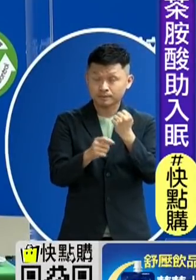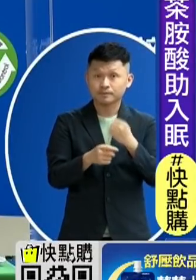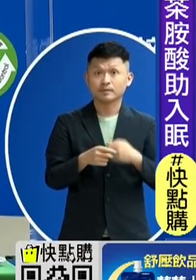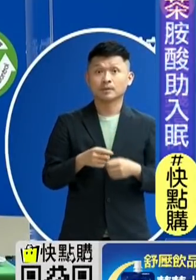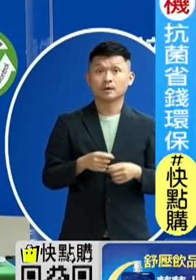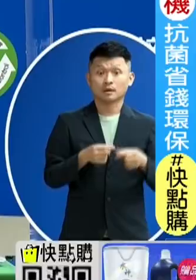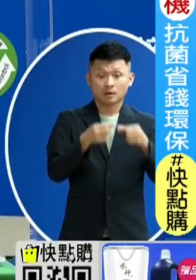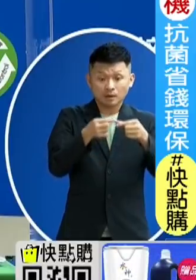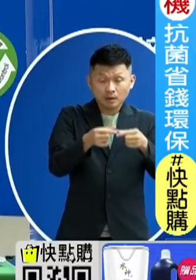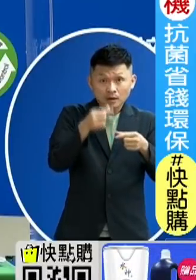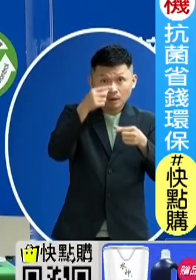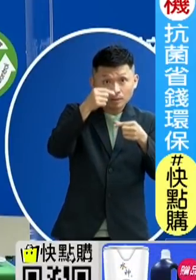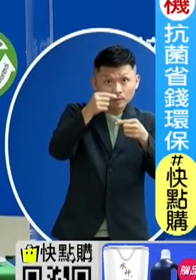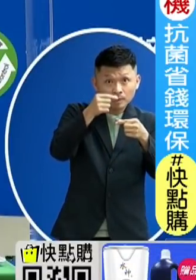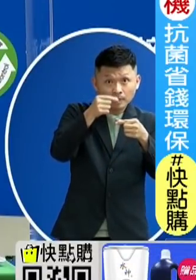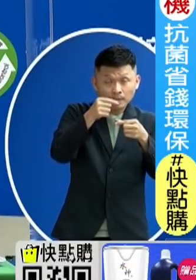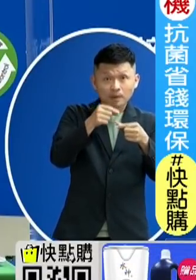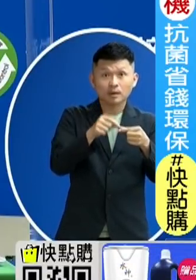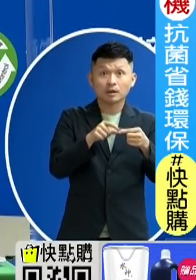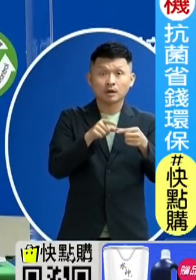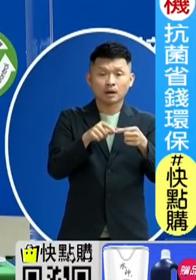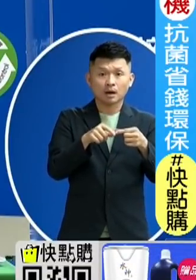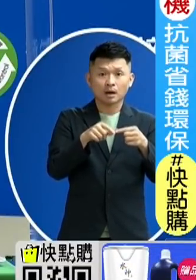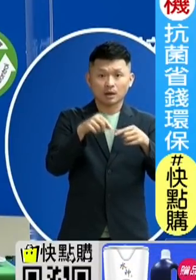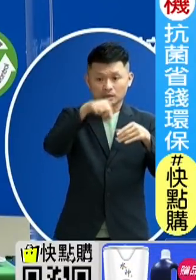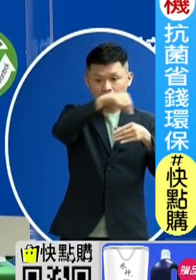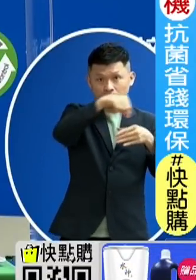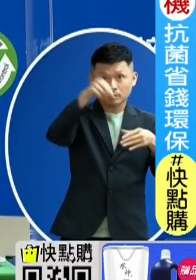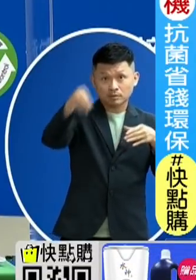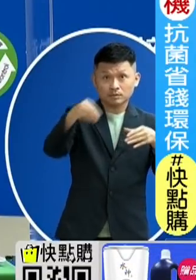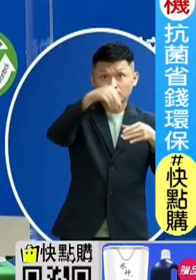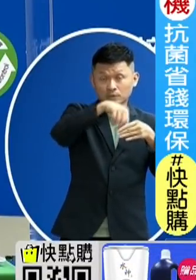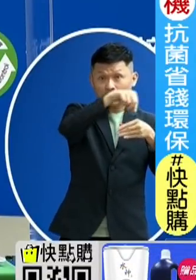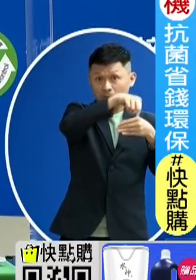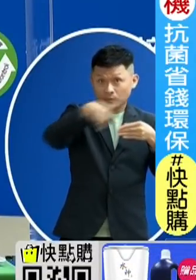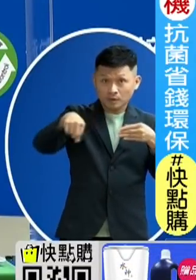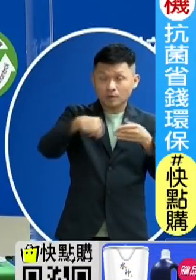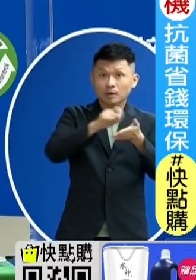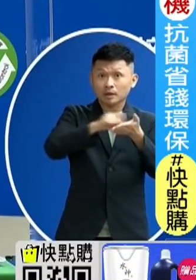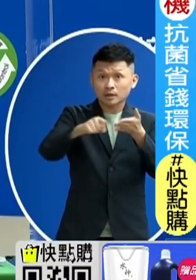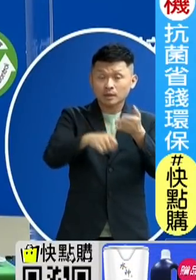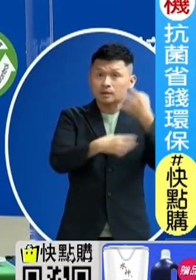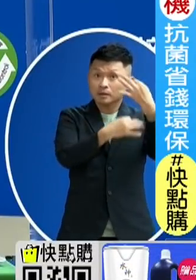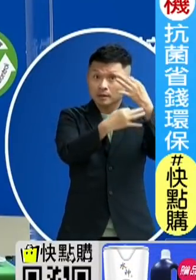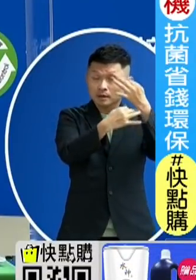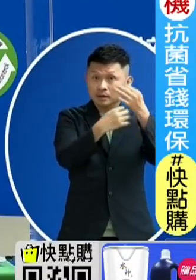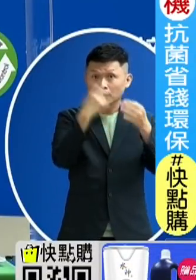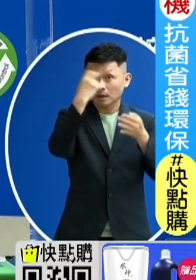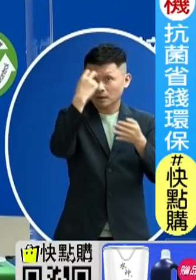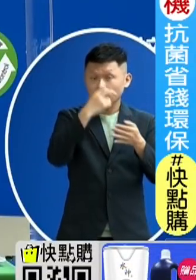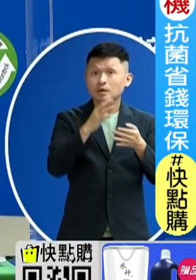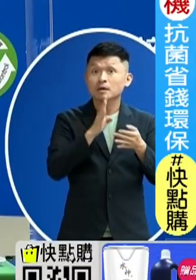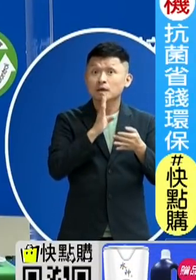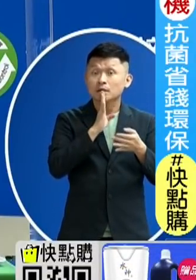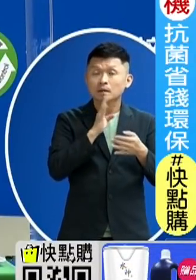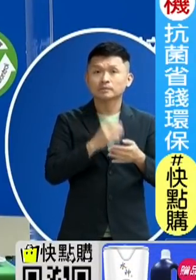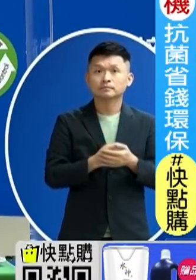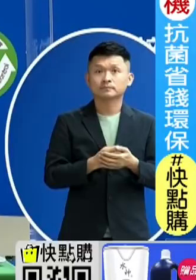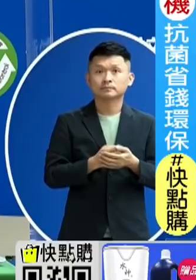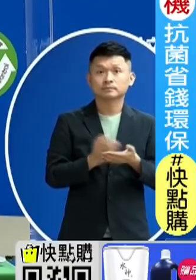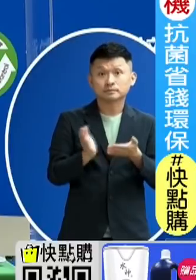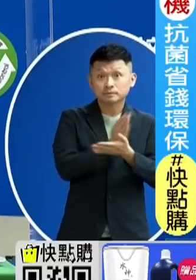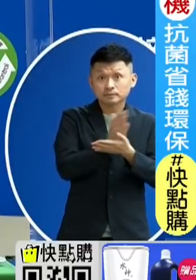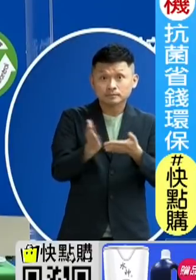升。以前的经验，人家早就给我们看过了，而且你好意思讲别国降我们升，人家已经考过